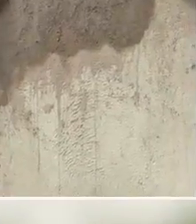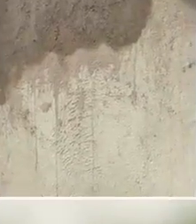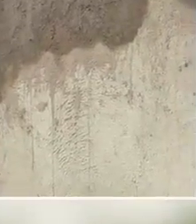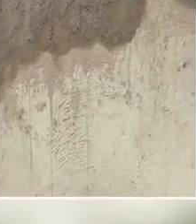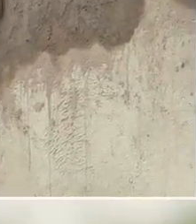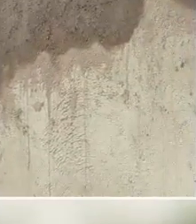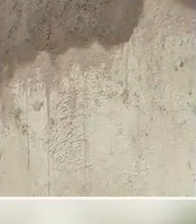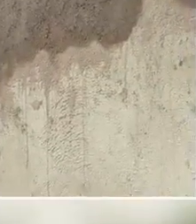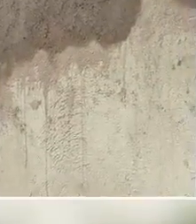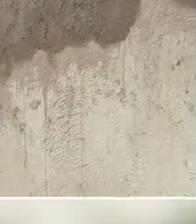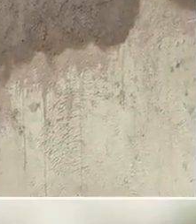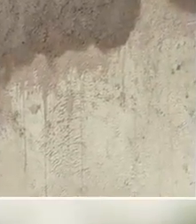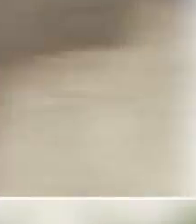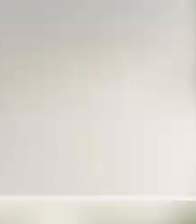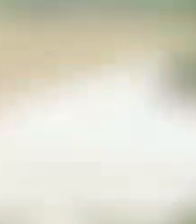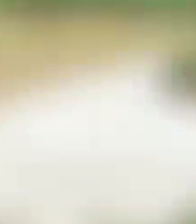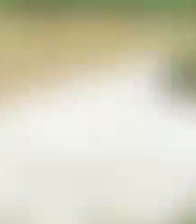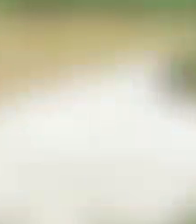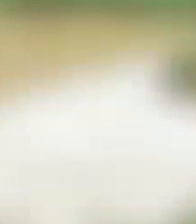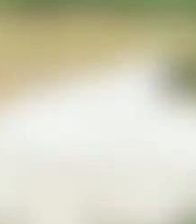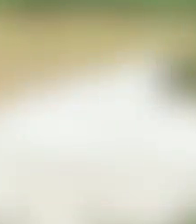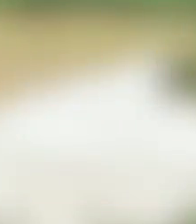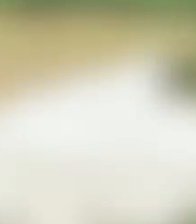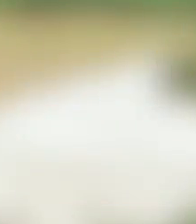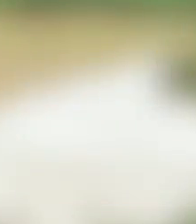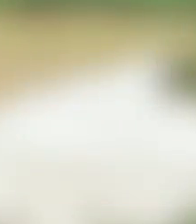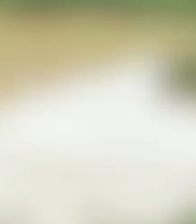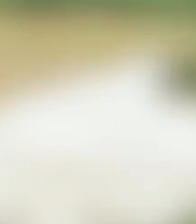inzu kugira ngo amazi adacengera mu nkuta